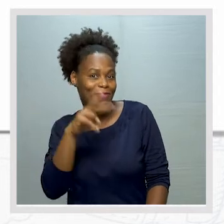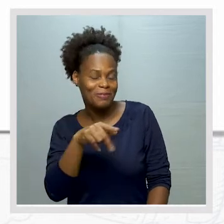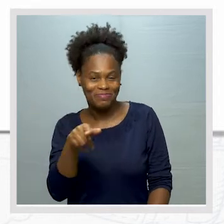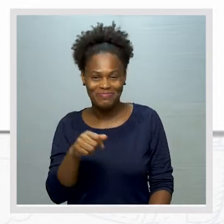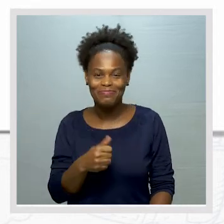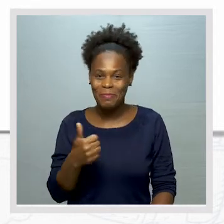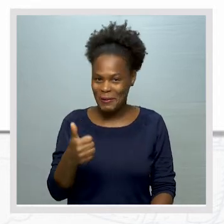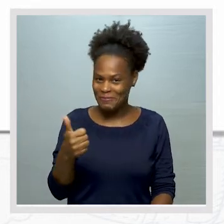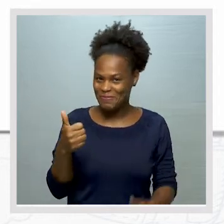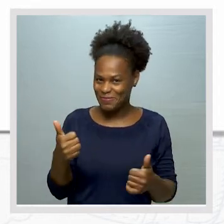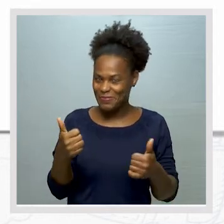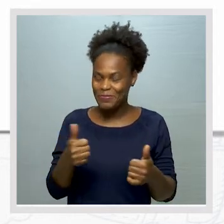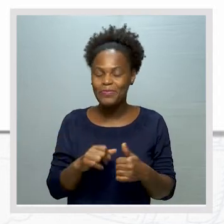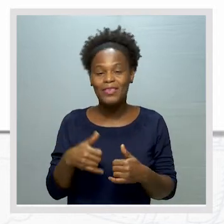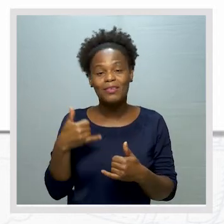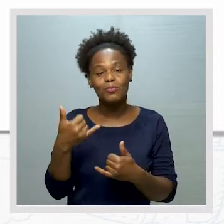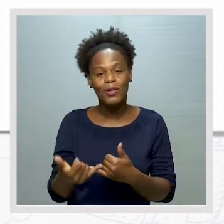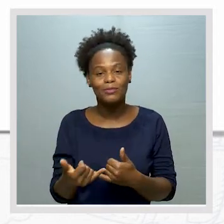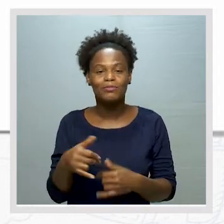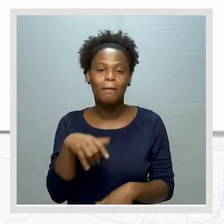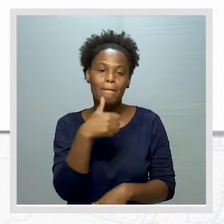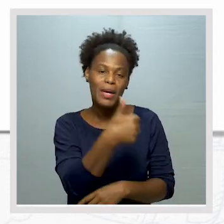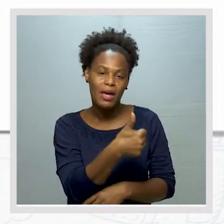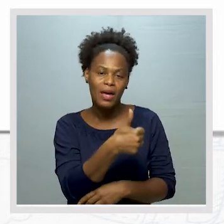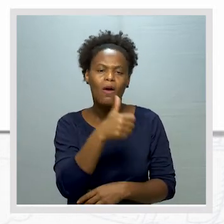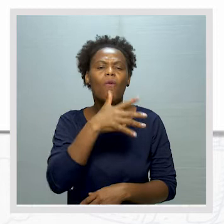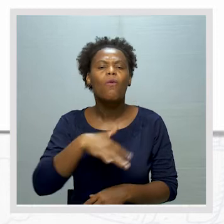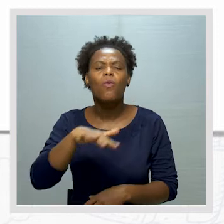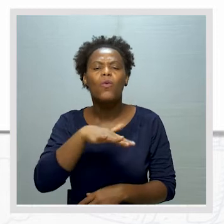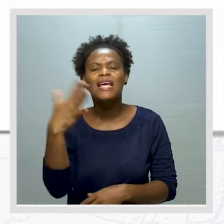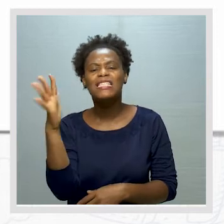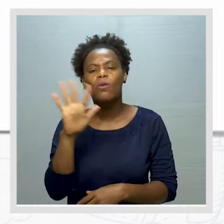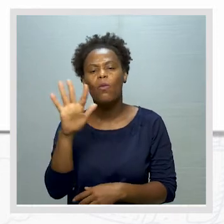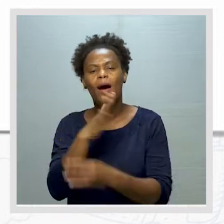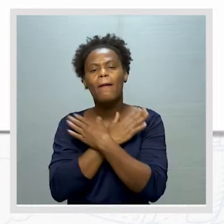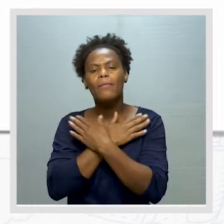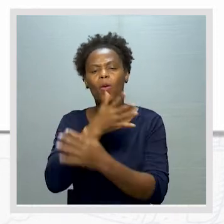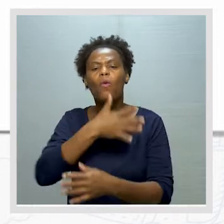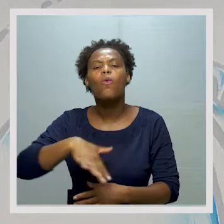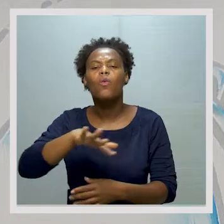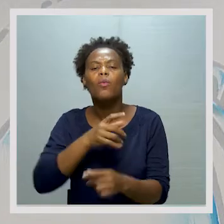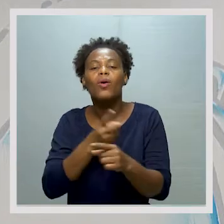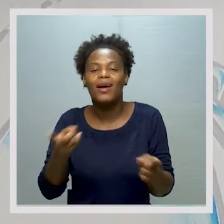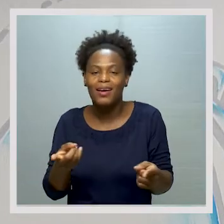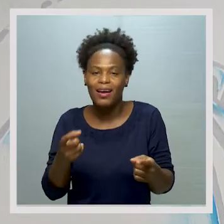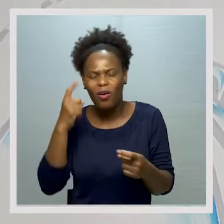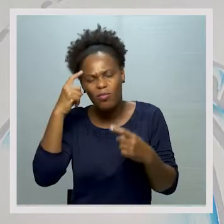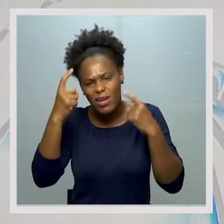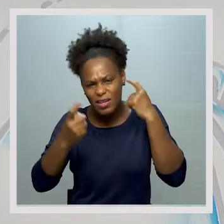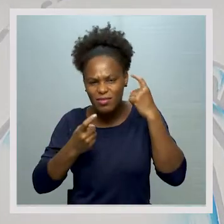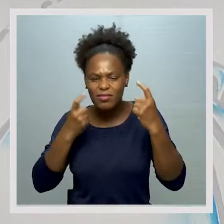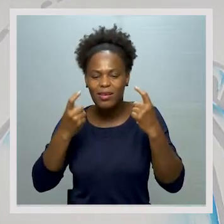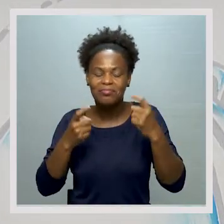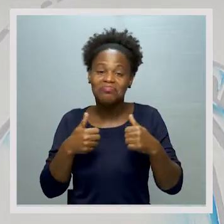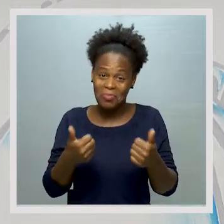bien. Ensuite, B, où sont les 5 amis? Pourquoi? Réfléchissez, c'est